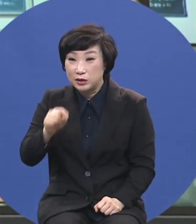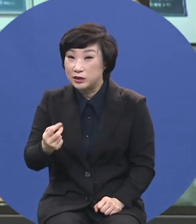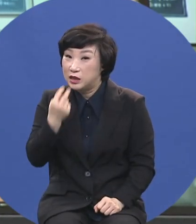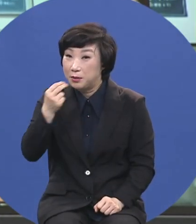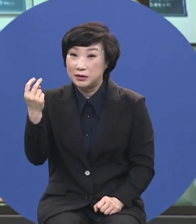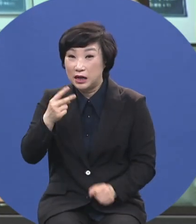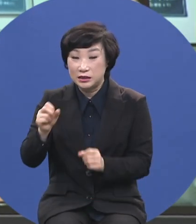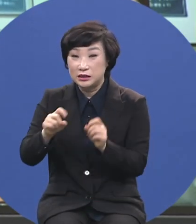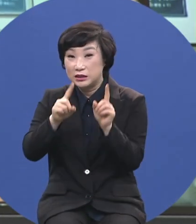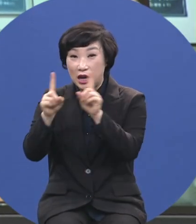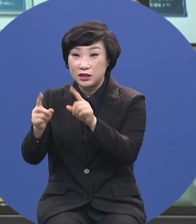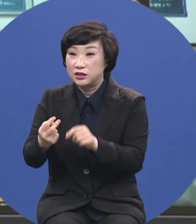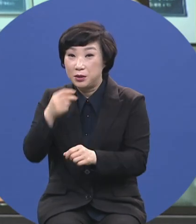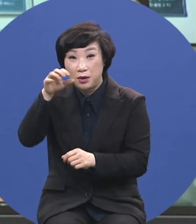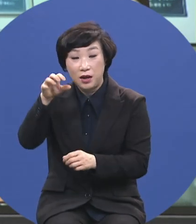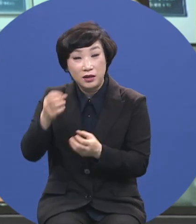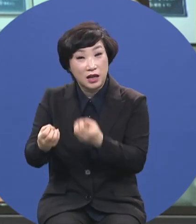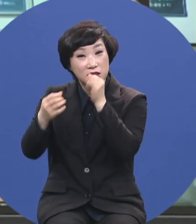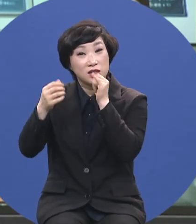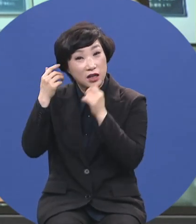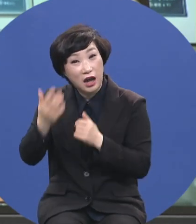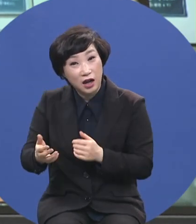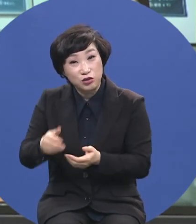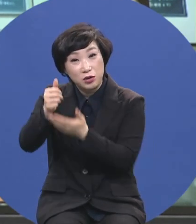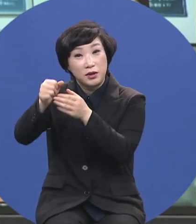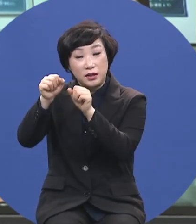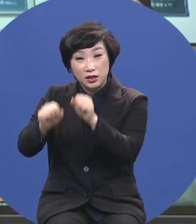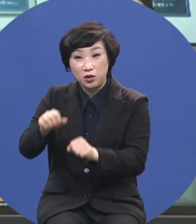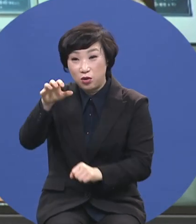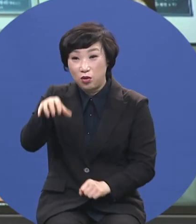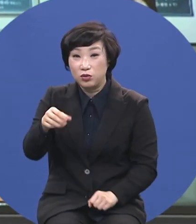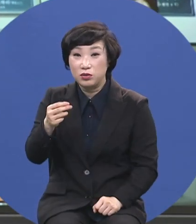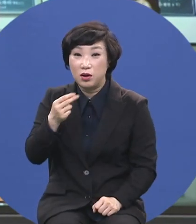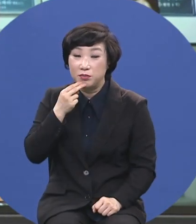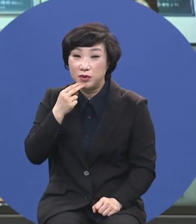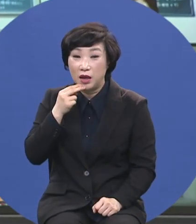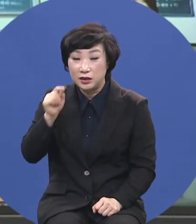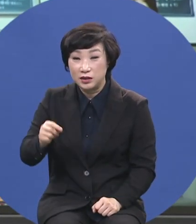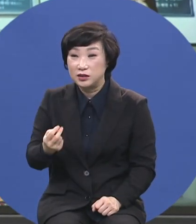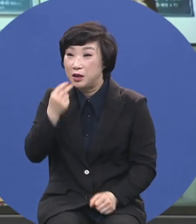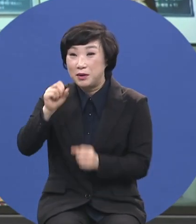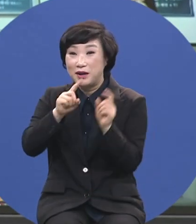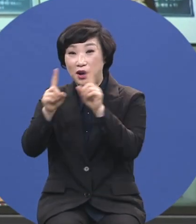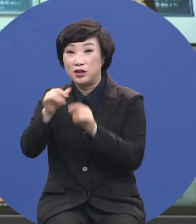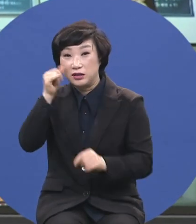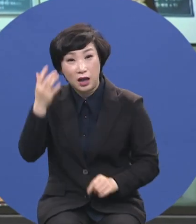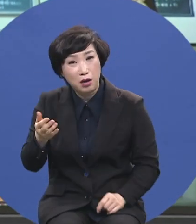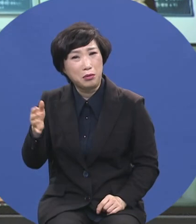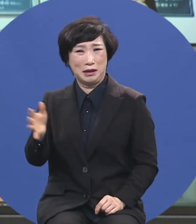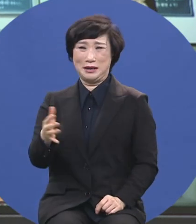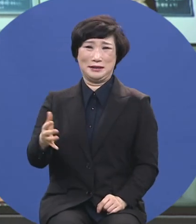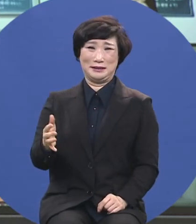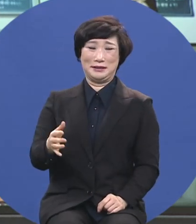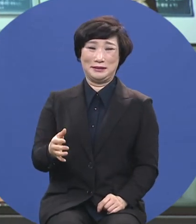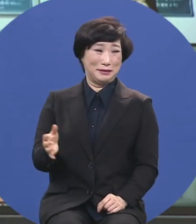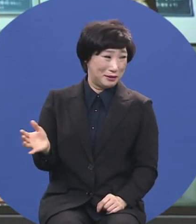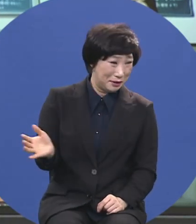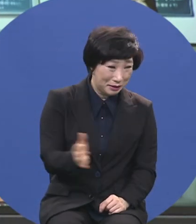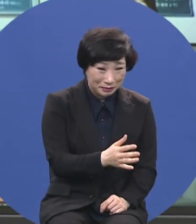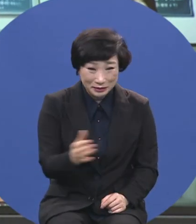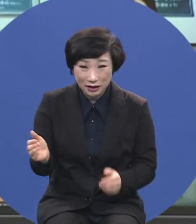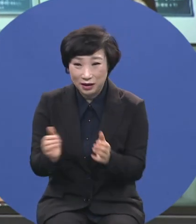다시 사는 생명의 잔치가 있으며 생명이 다시 사는 이 위대한 역사가 있느냐? 아무 데도